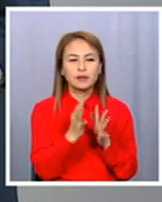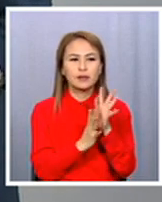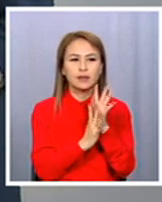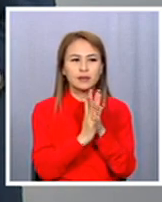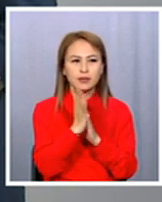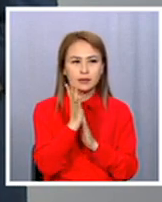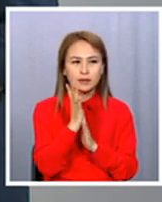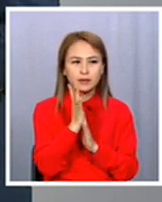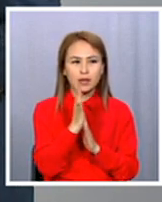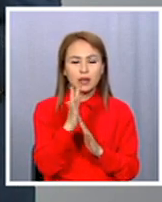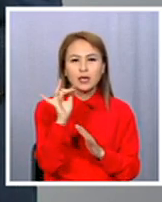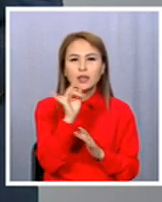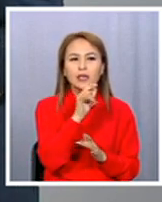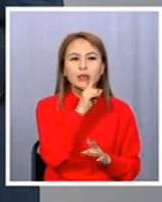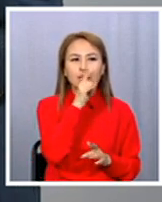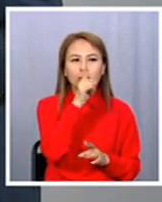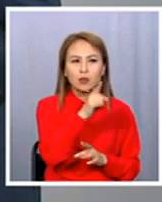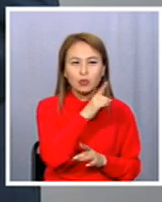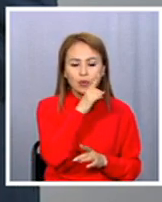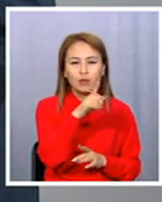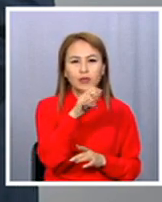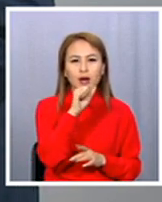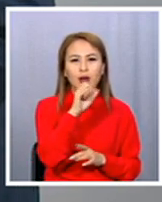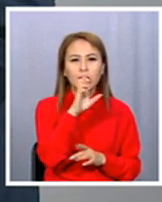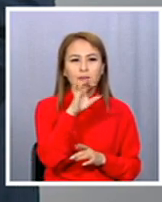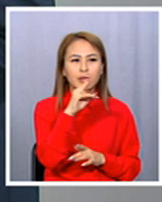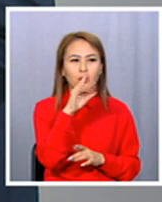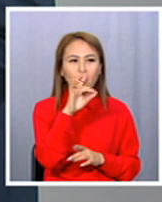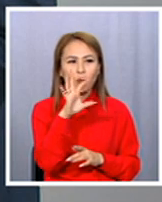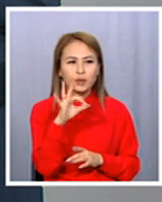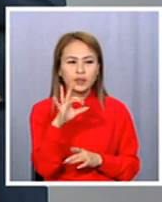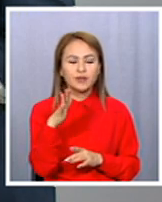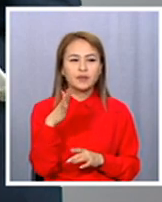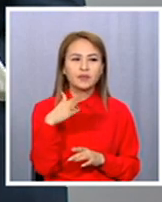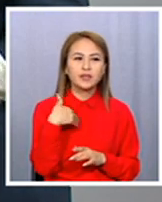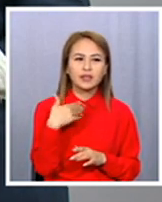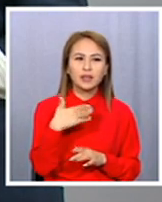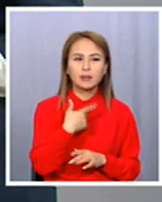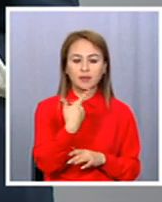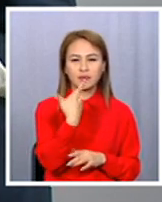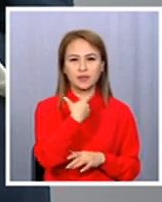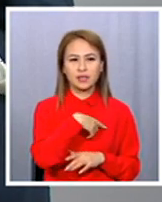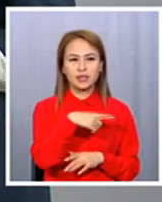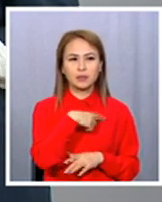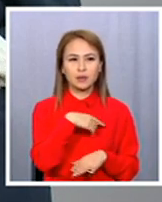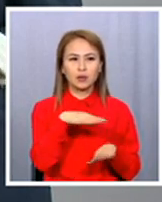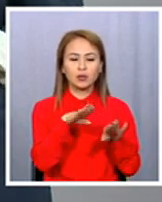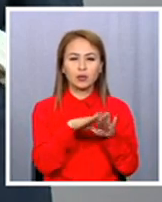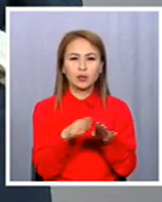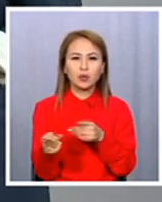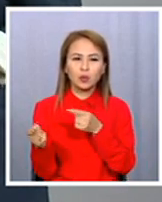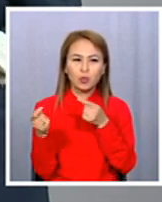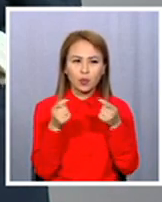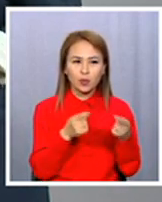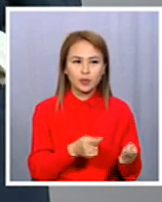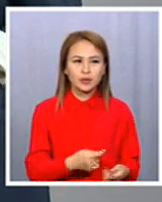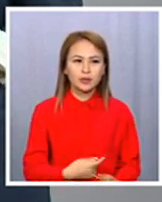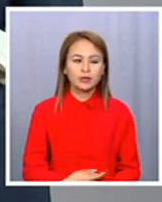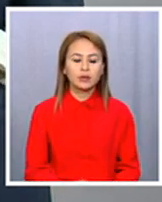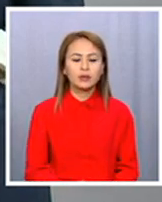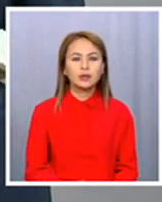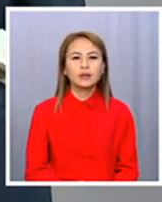и расти? И морковь, и абрикосы витамин в себе тот